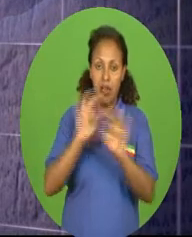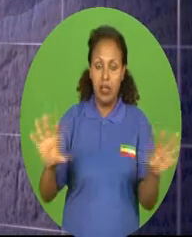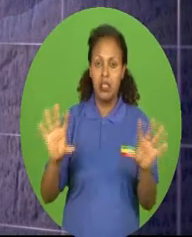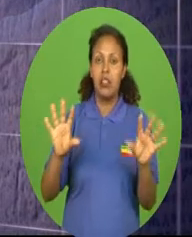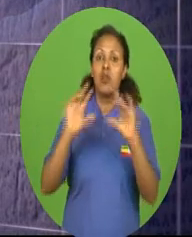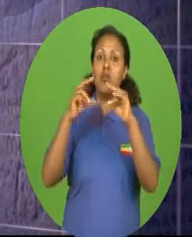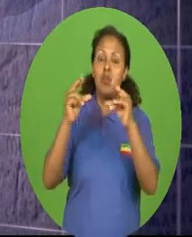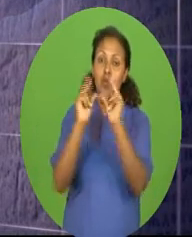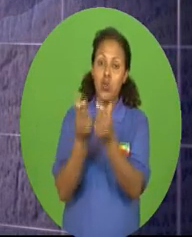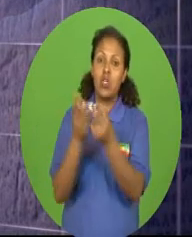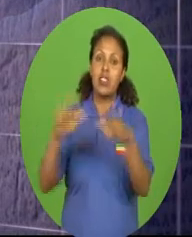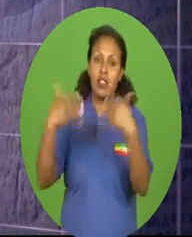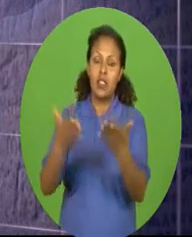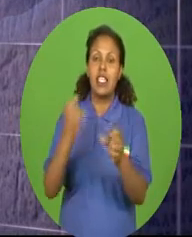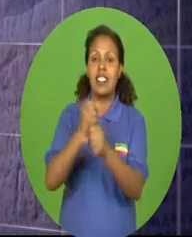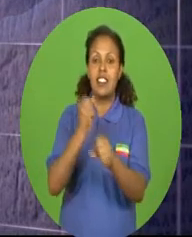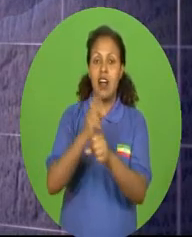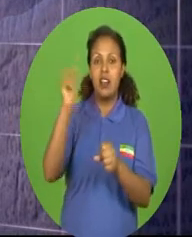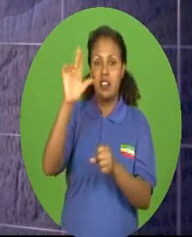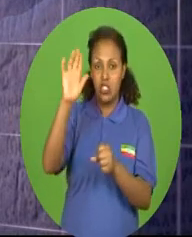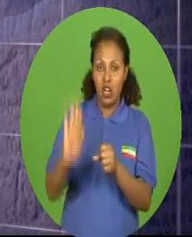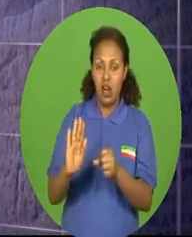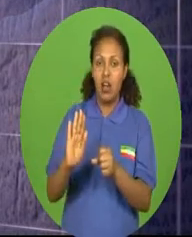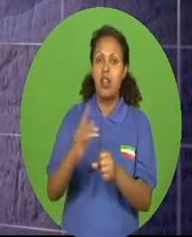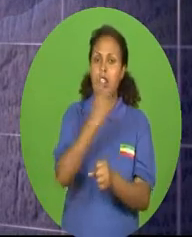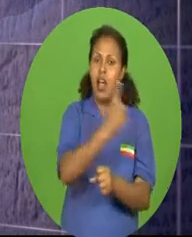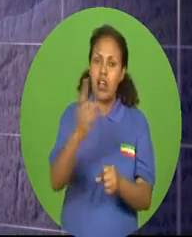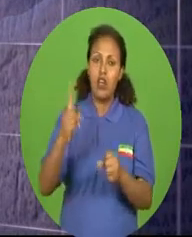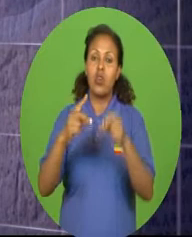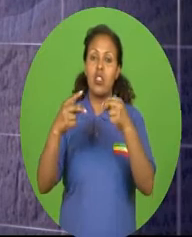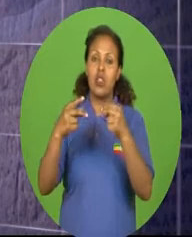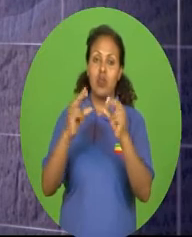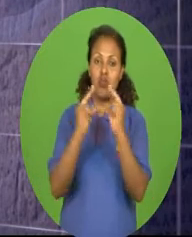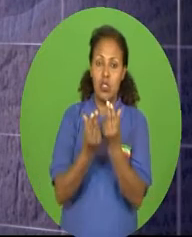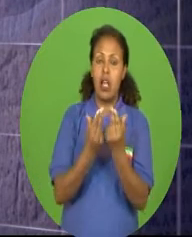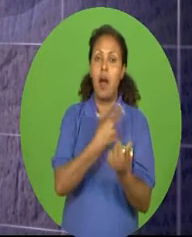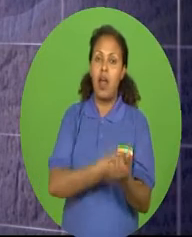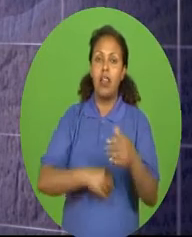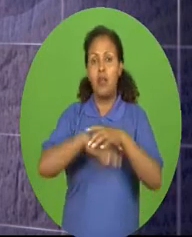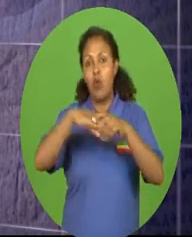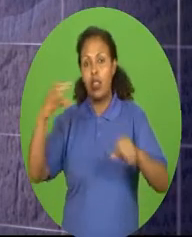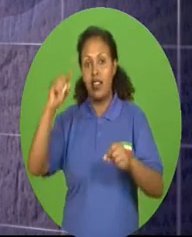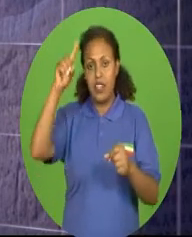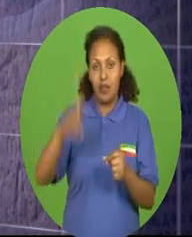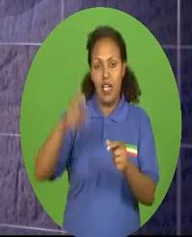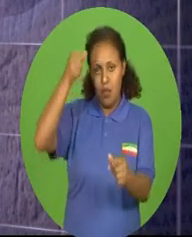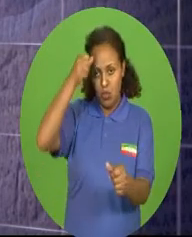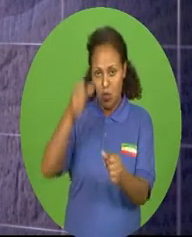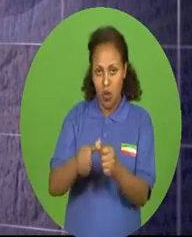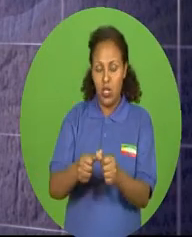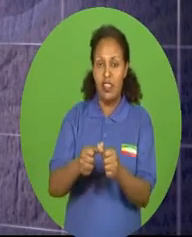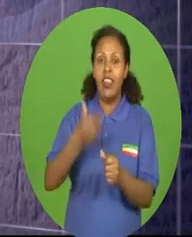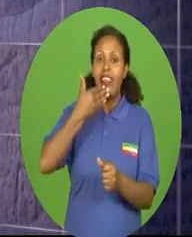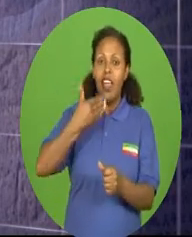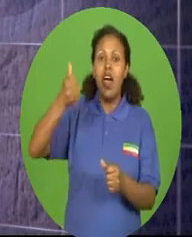እንደሌለበት በቡድኑ የተሰጠን የሥራ ድርሻ እያንዳንዱ የቡድን አባላት መወጣት እንዳለባቸው